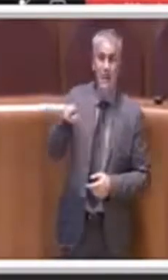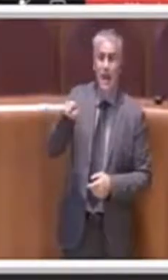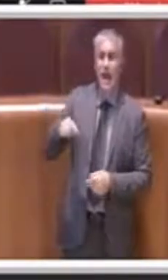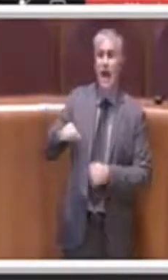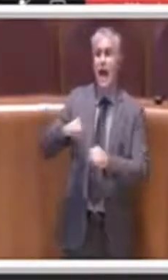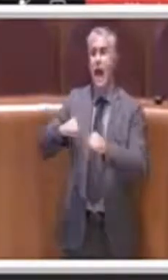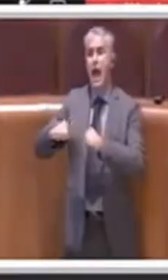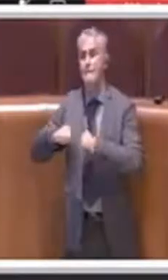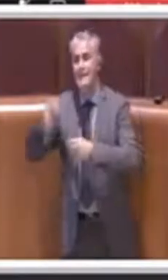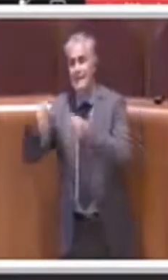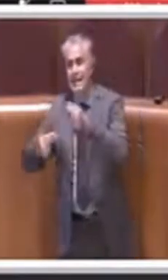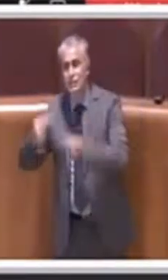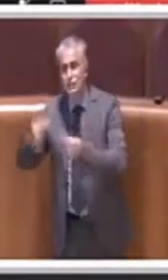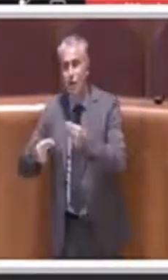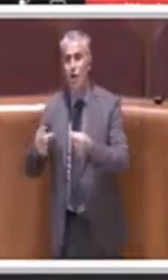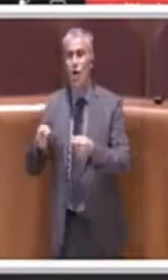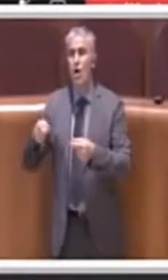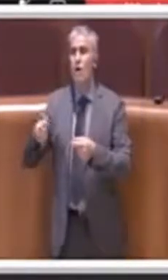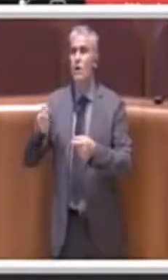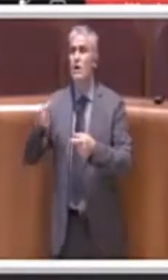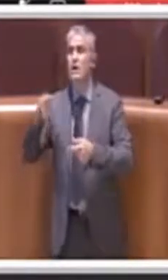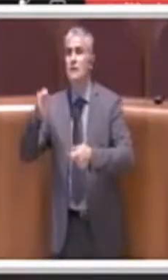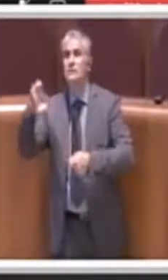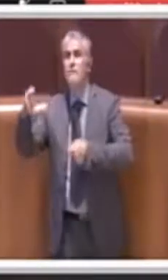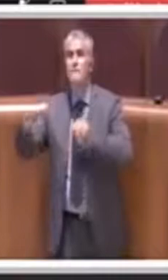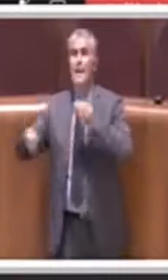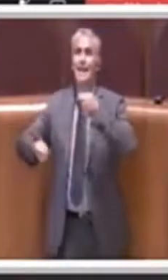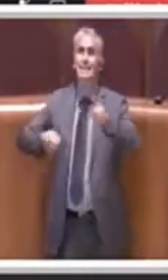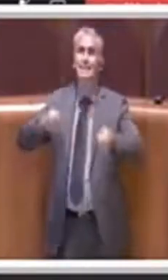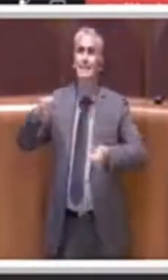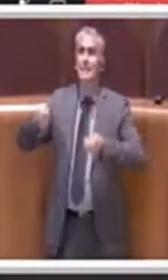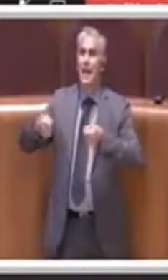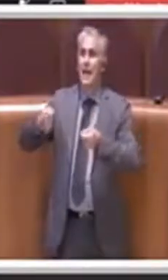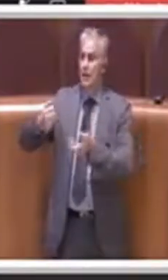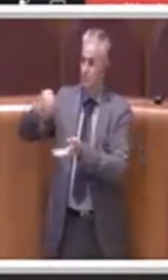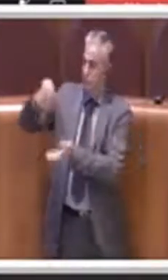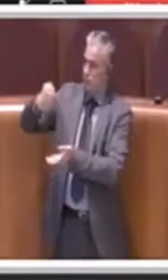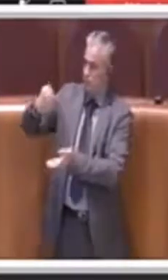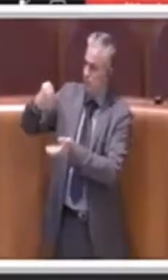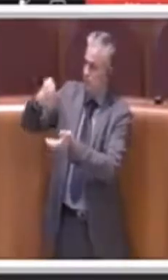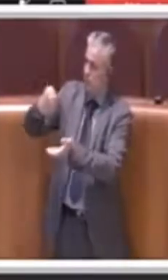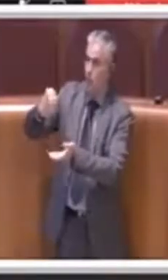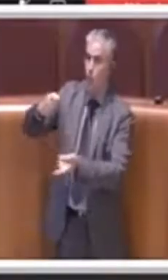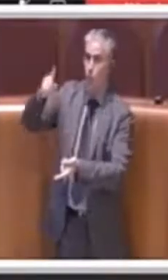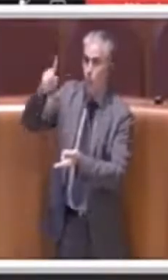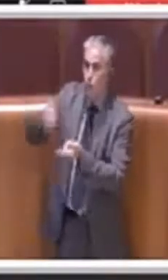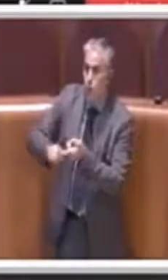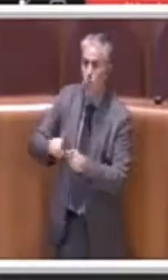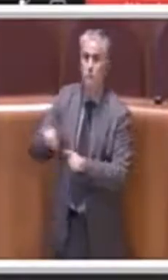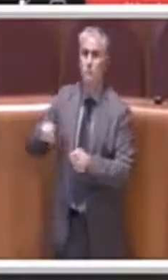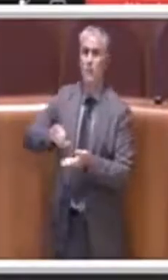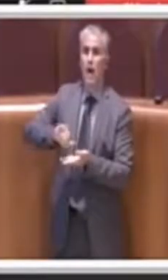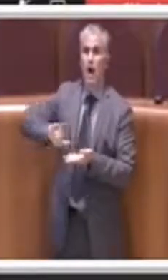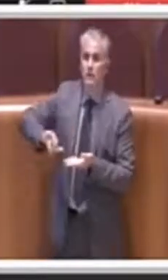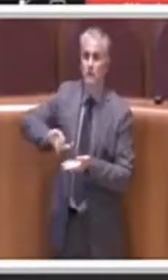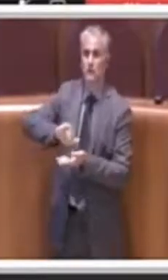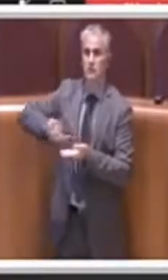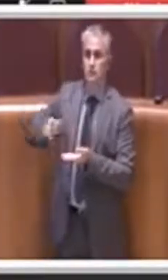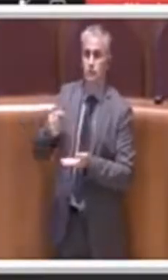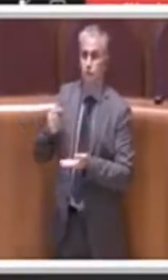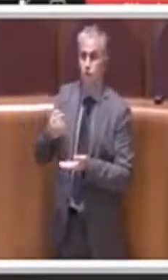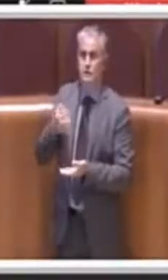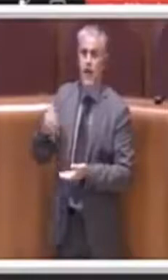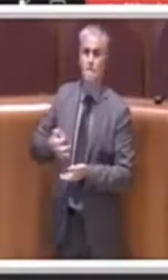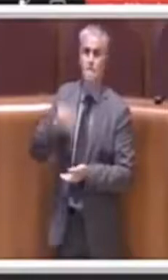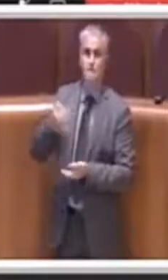alcune circostanze non spende tutte le risorse economiche fino all'ultimo centesimo che sono in